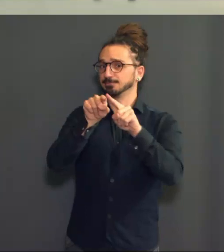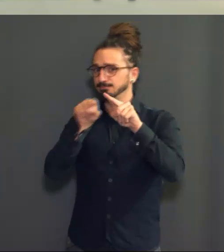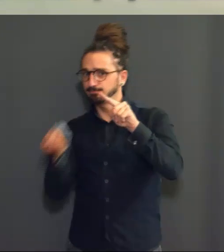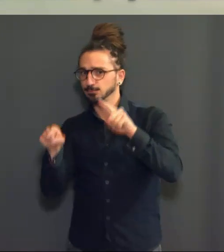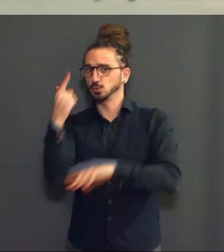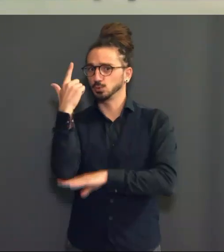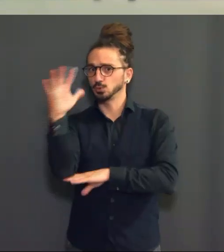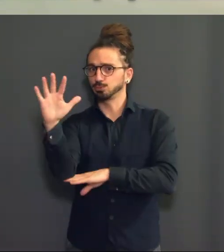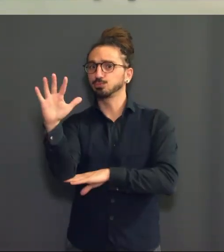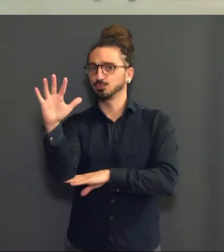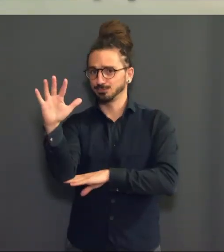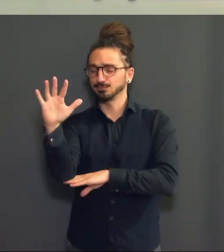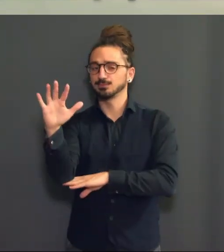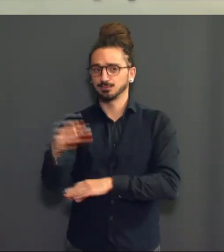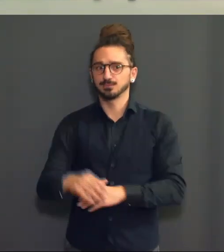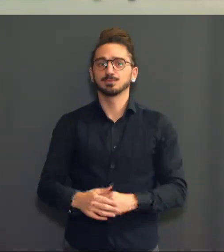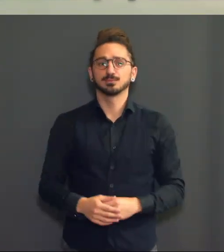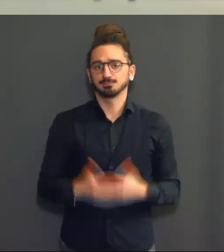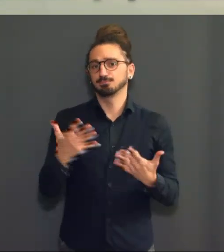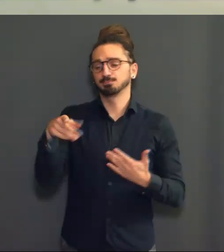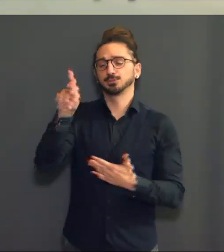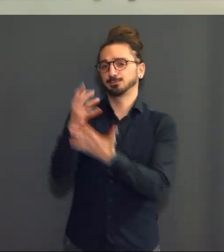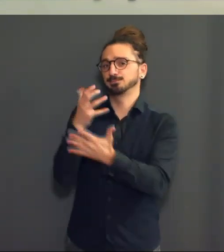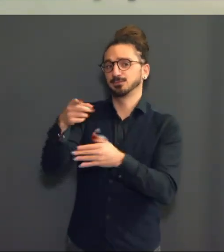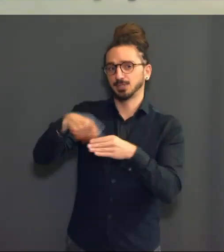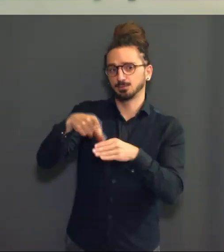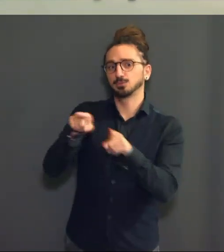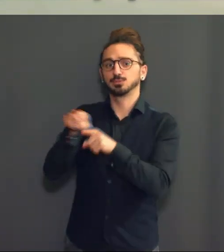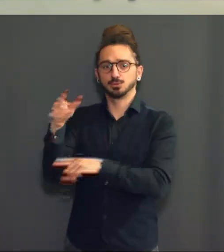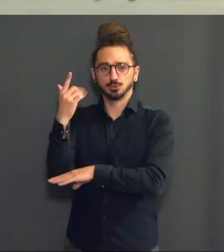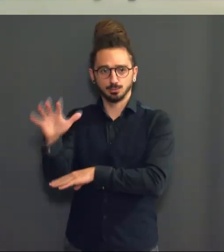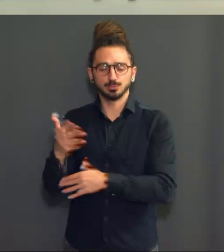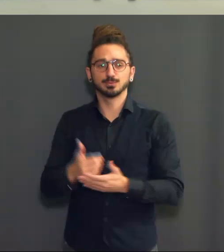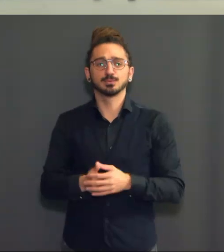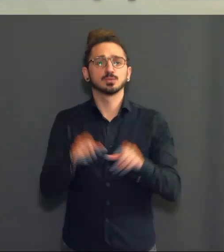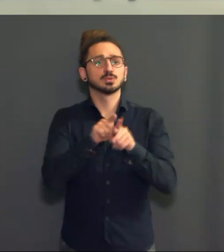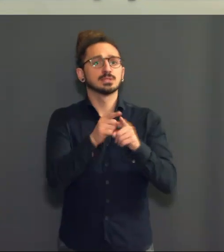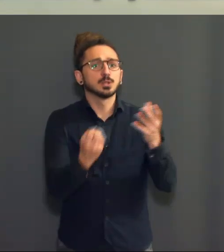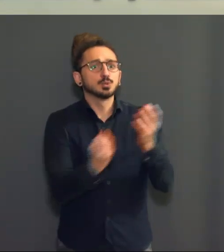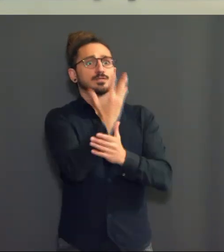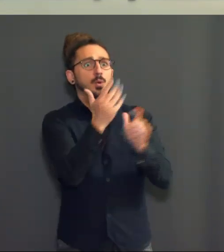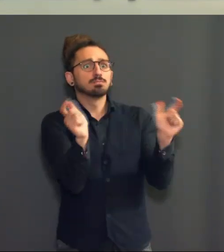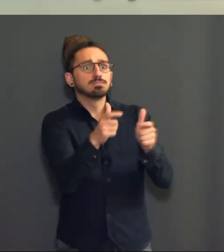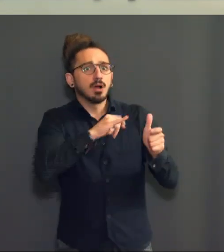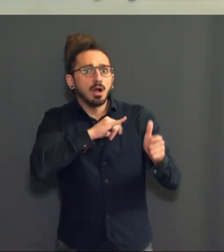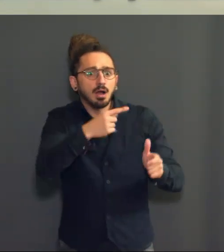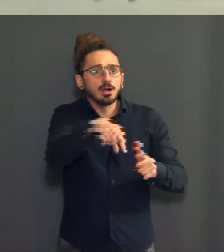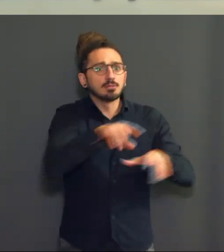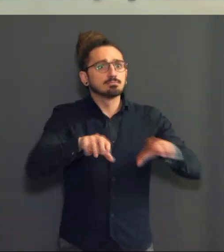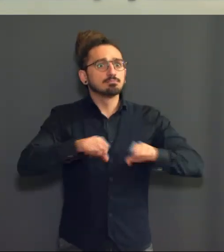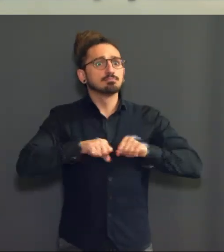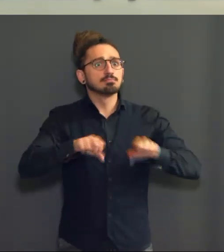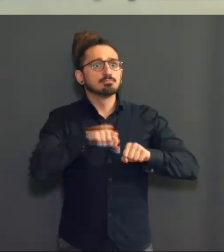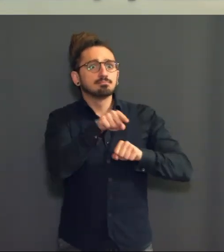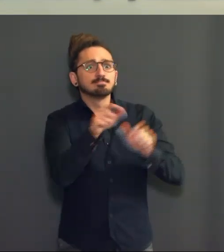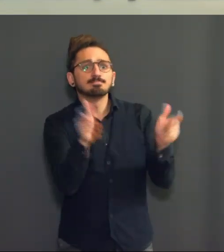cas diminue de moitié actuellement tous les 22 jours, donc toutes les 3 grosses semaines. À ce rythme, si nous continuons sur